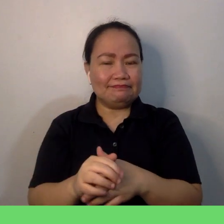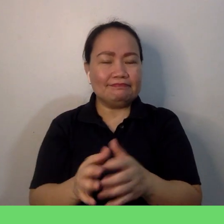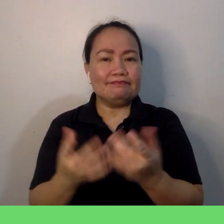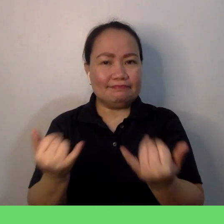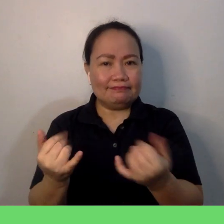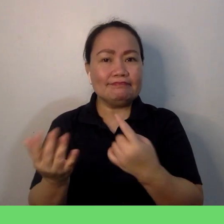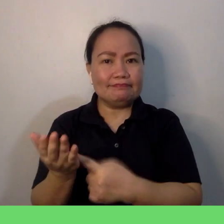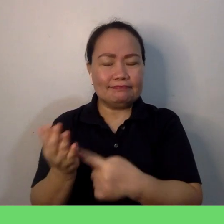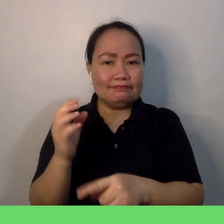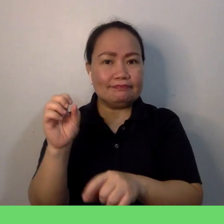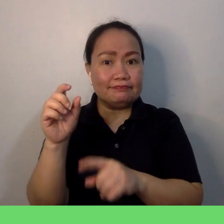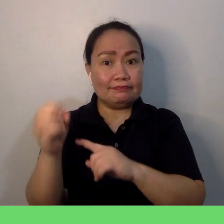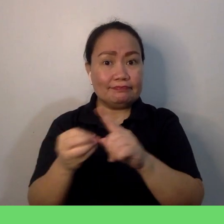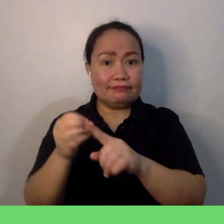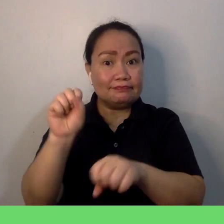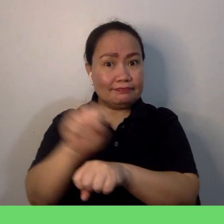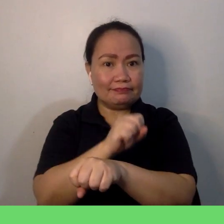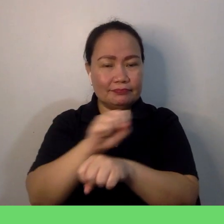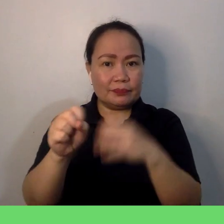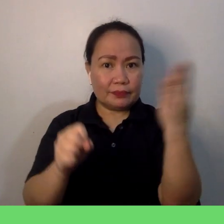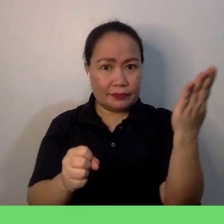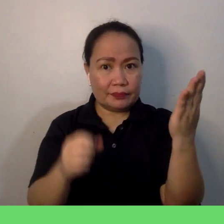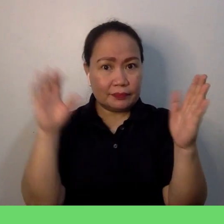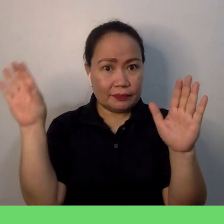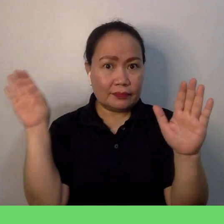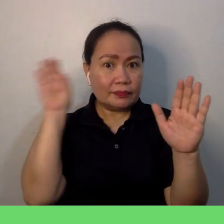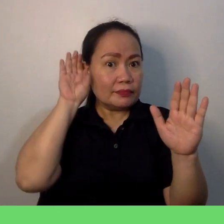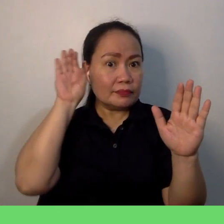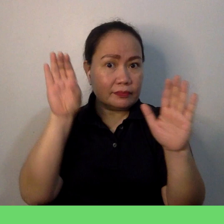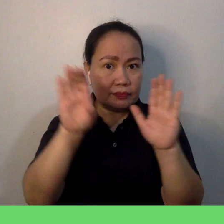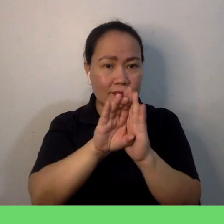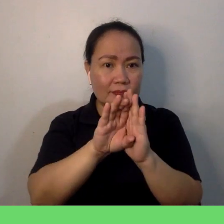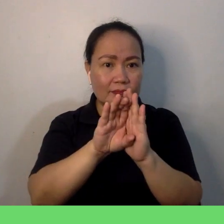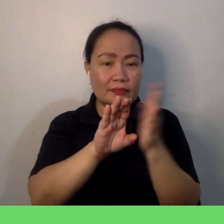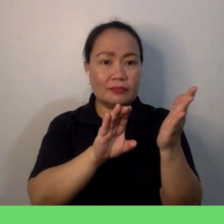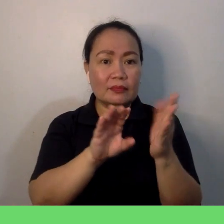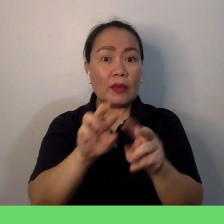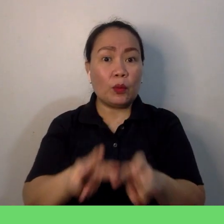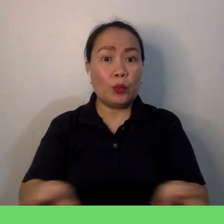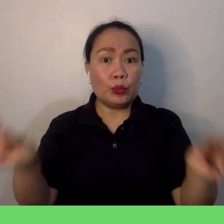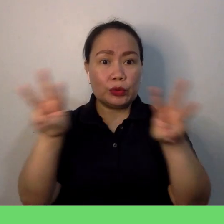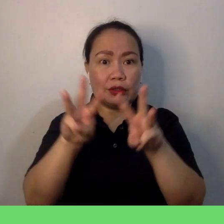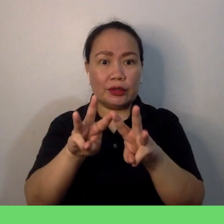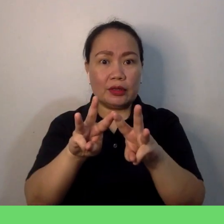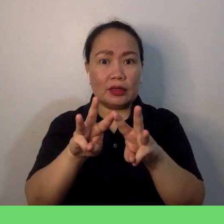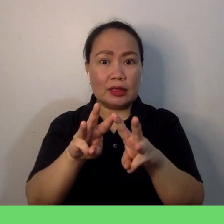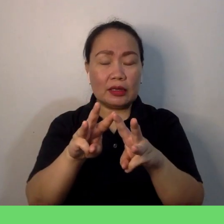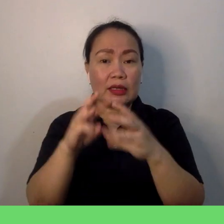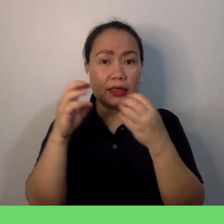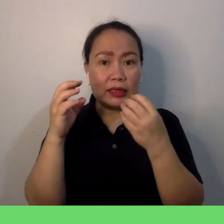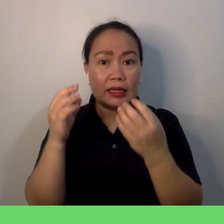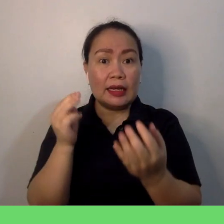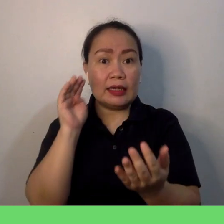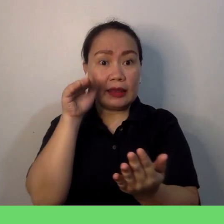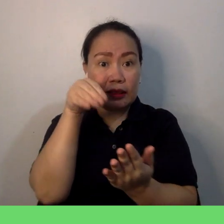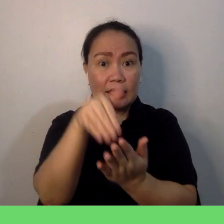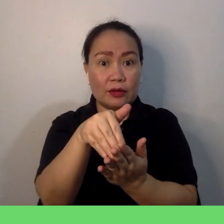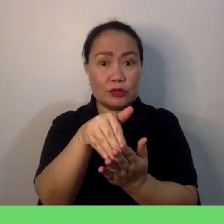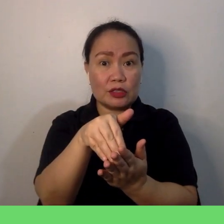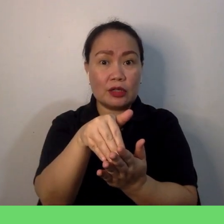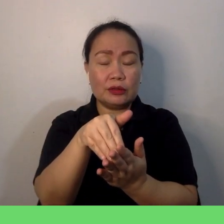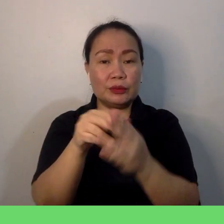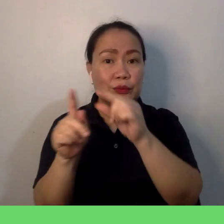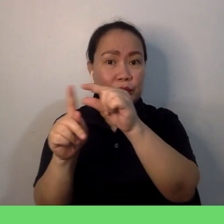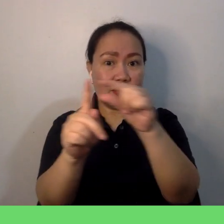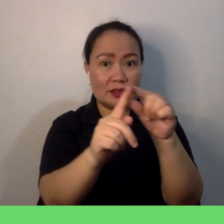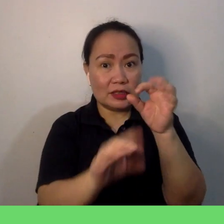this picture, sabi nga nila, a picture is worth 1,000 words. So ibig sabihin, pag nakita lang natin itong